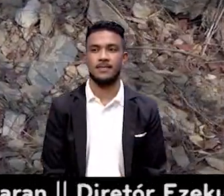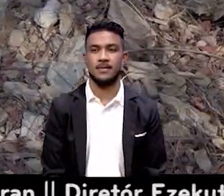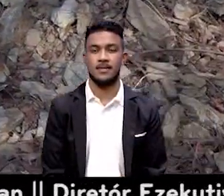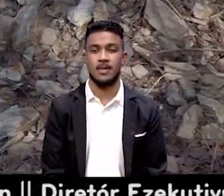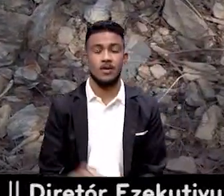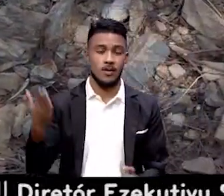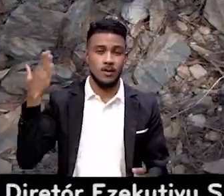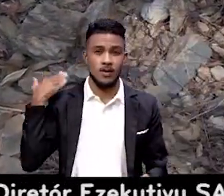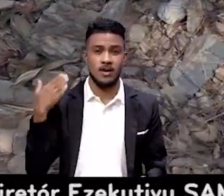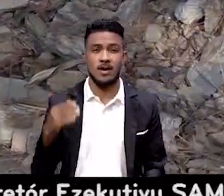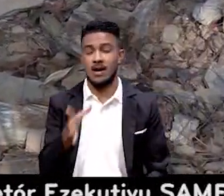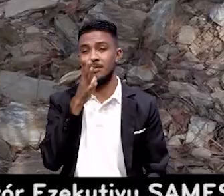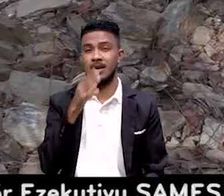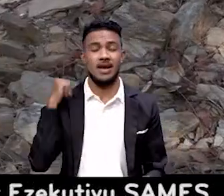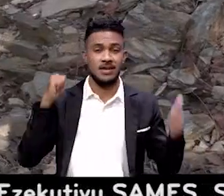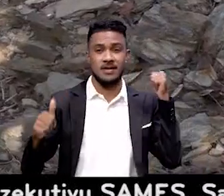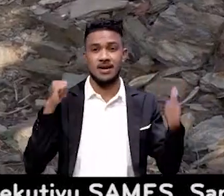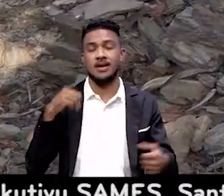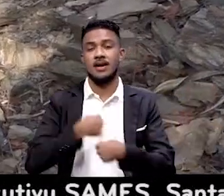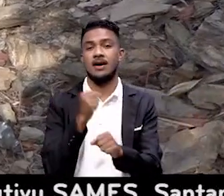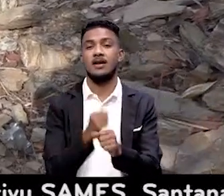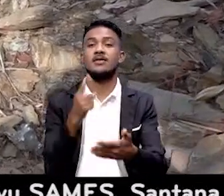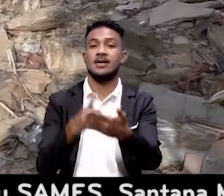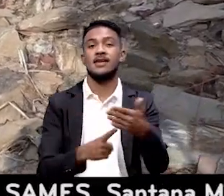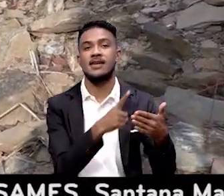Antes ni amania aktividad ini halus dari saya dek.